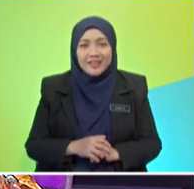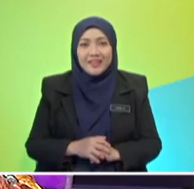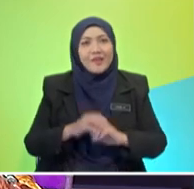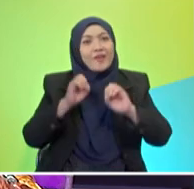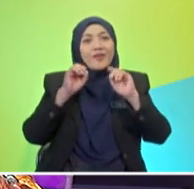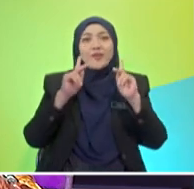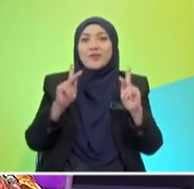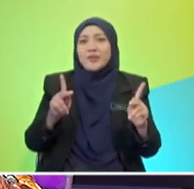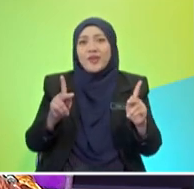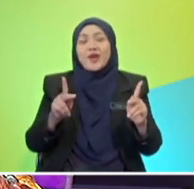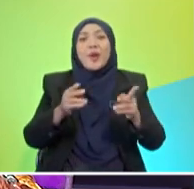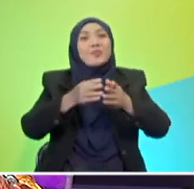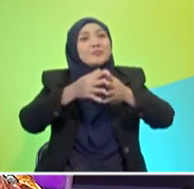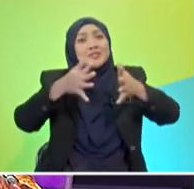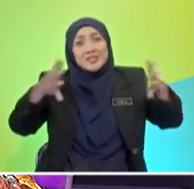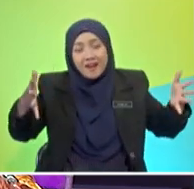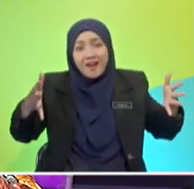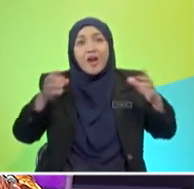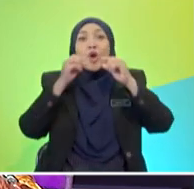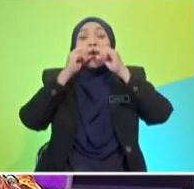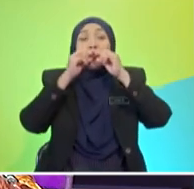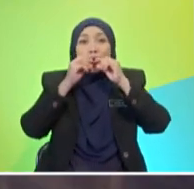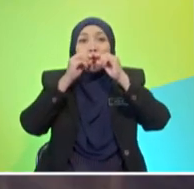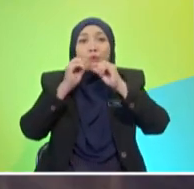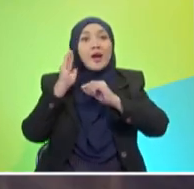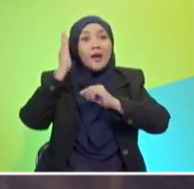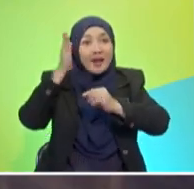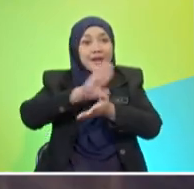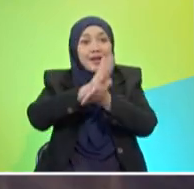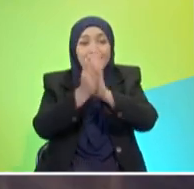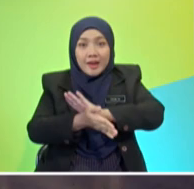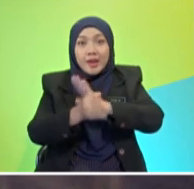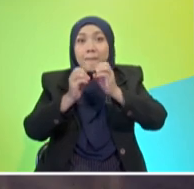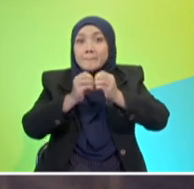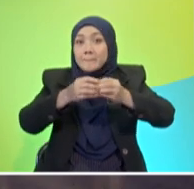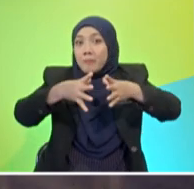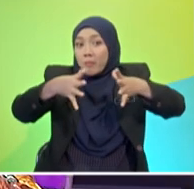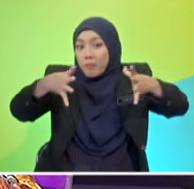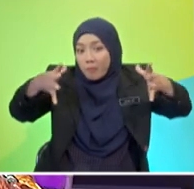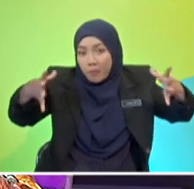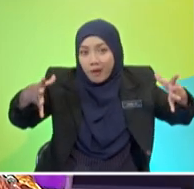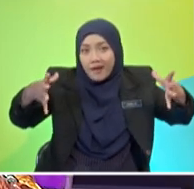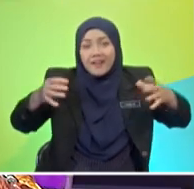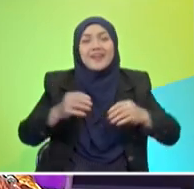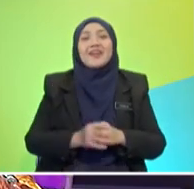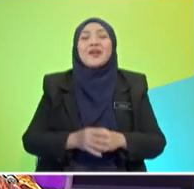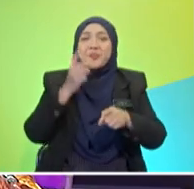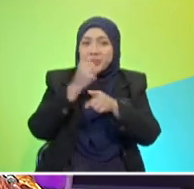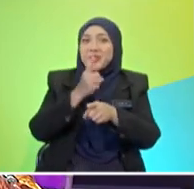Okey. Cikgu, besarnya. Betullah murid-murid. Sekarang Sean telah betul